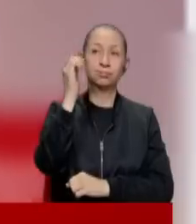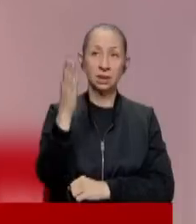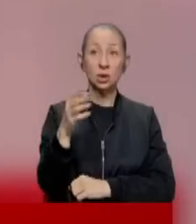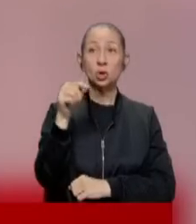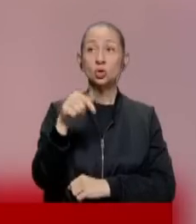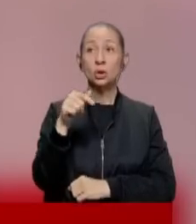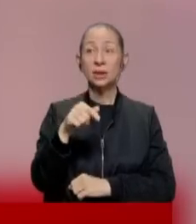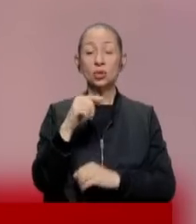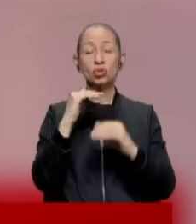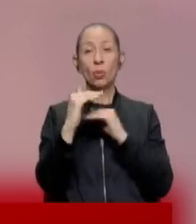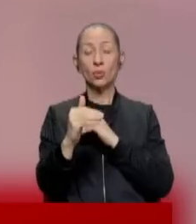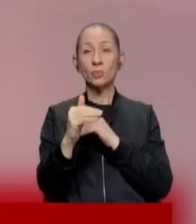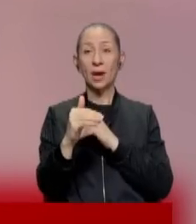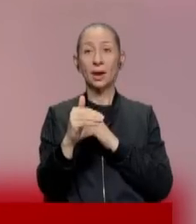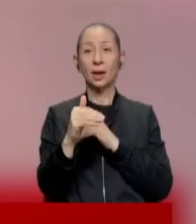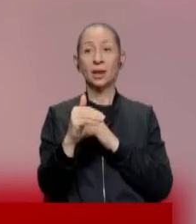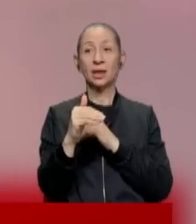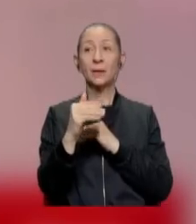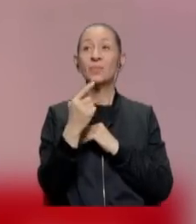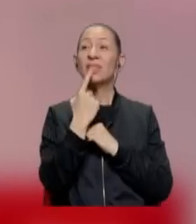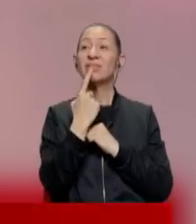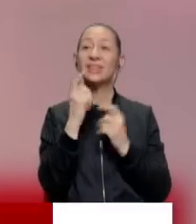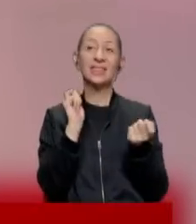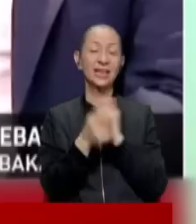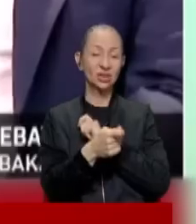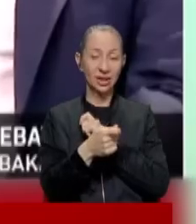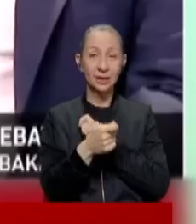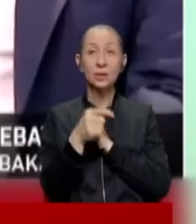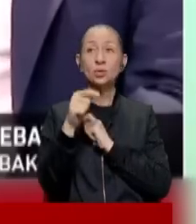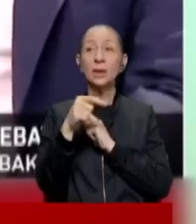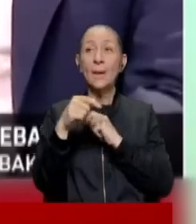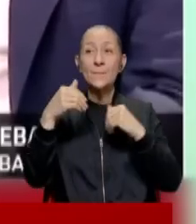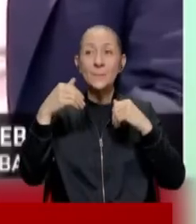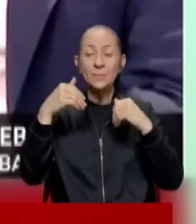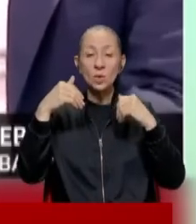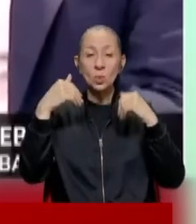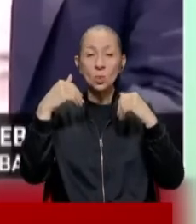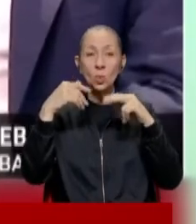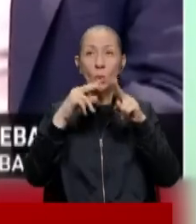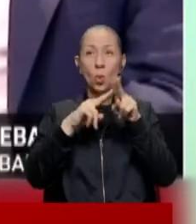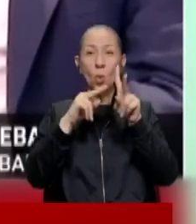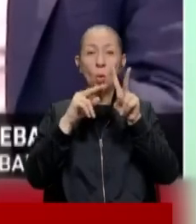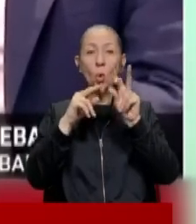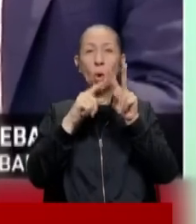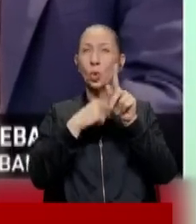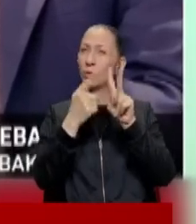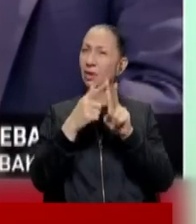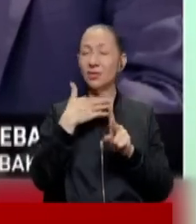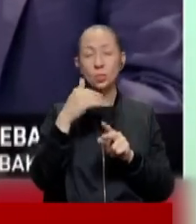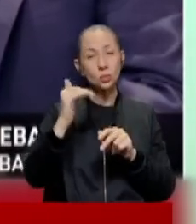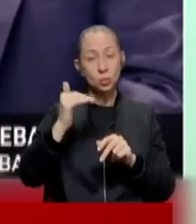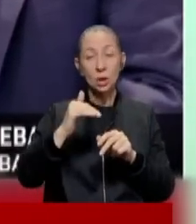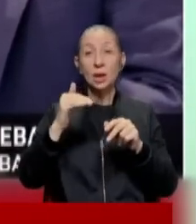Şu an bir de toplumda damak değişti şu anda koyun etti çok ucuz dana etine göre ama